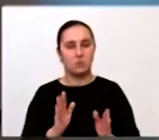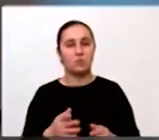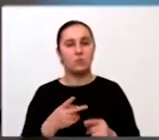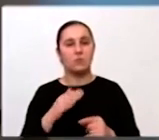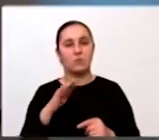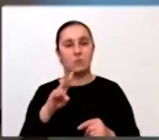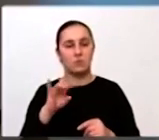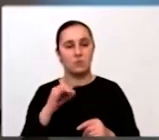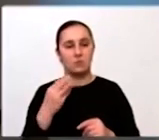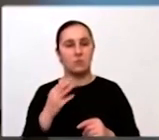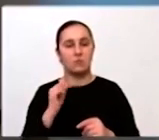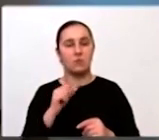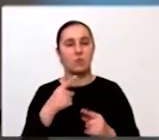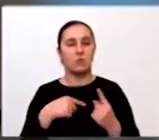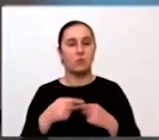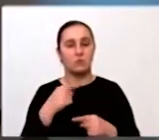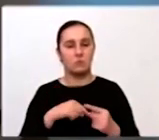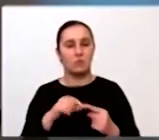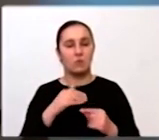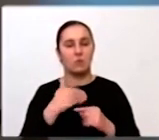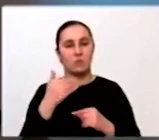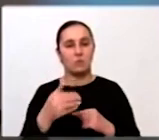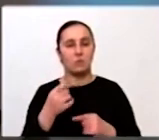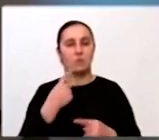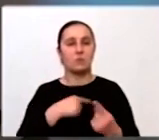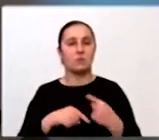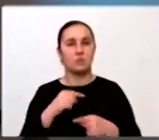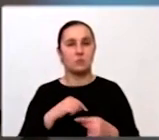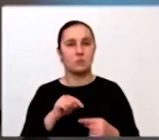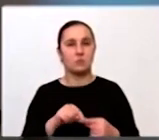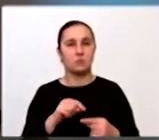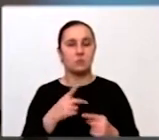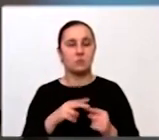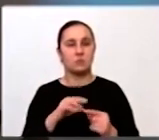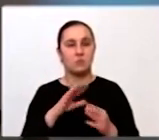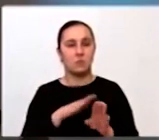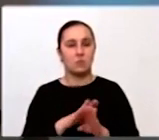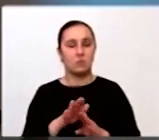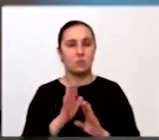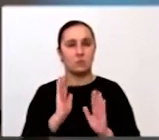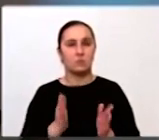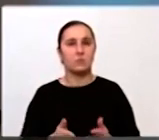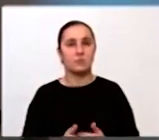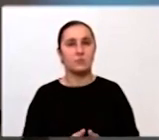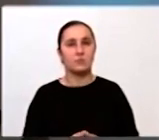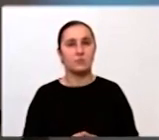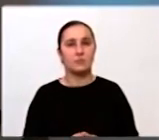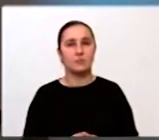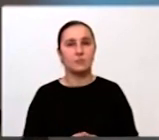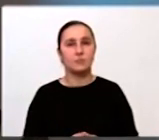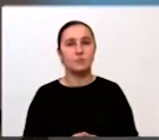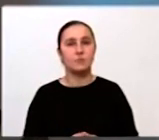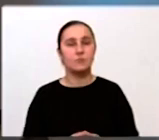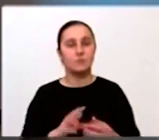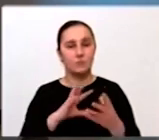Demak, flash va orqaga, ya'ni oldinga va orqaga, demak, amalni bajarmoqda.